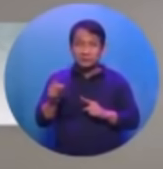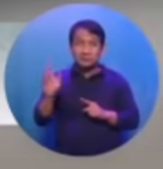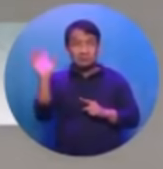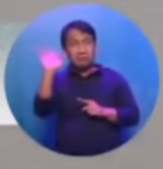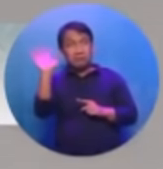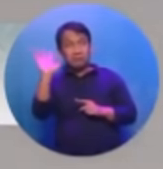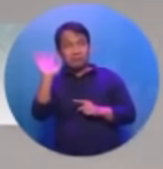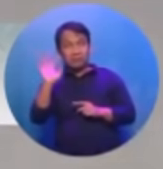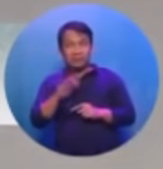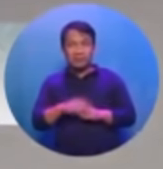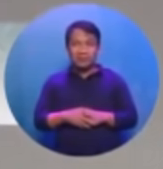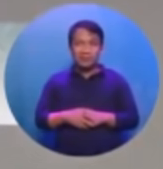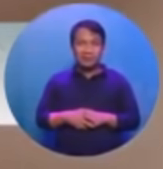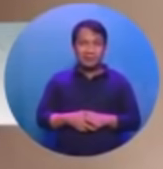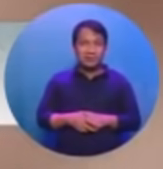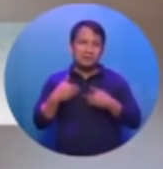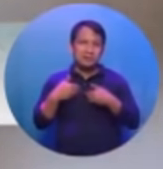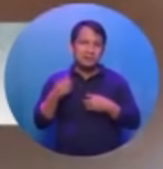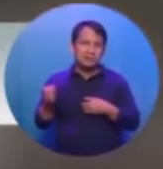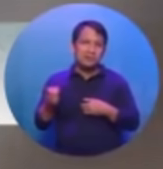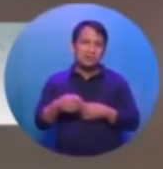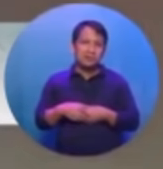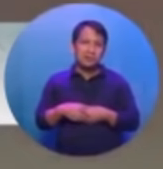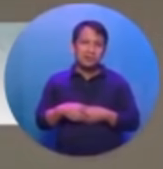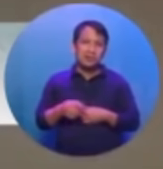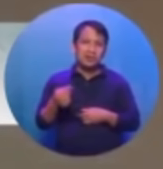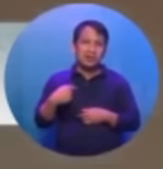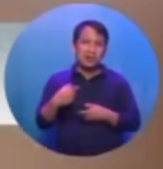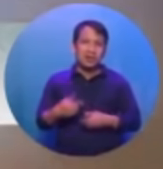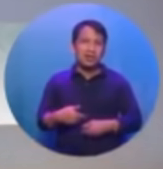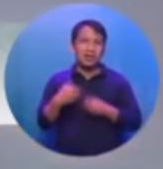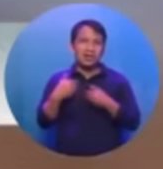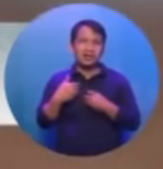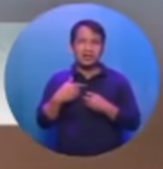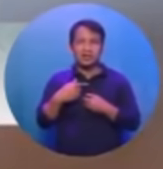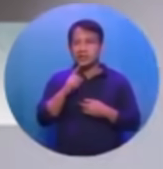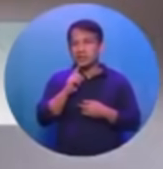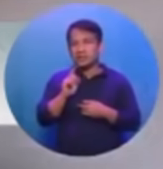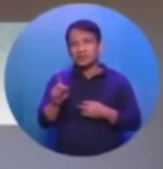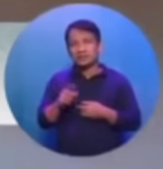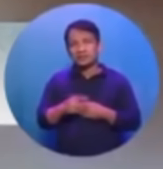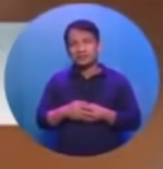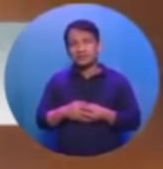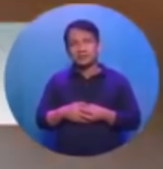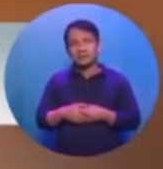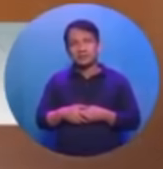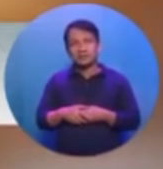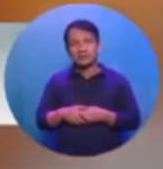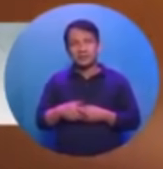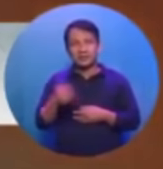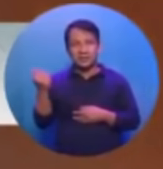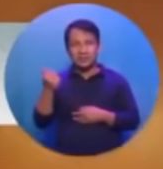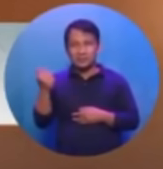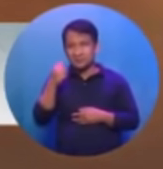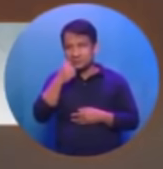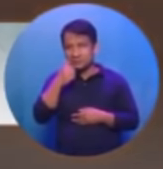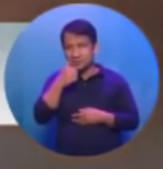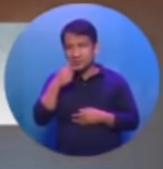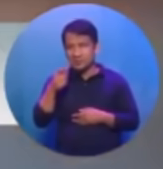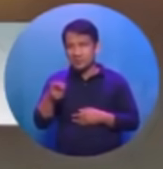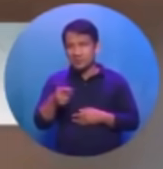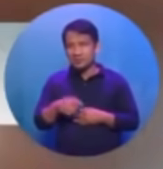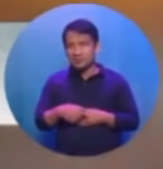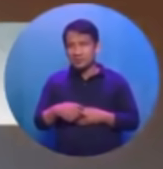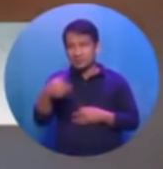Ayun. Very proud. I'm a proud kabit. I mean, sorry. Oh. I'm a proud other woman. Ayun, naglalakad pa. Ito